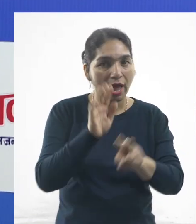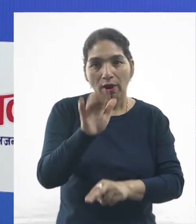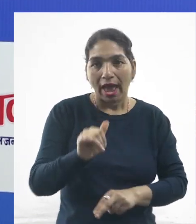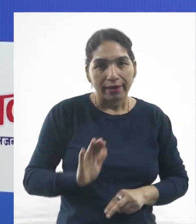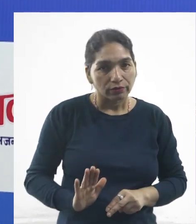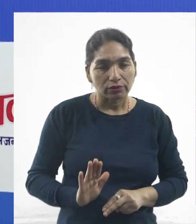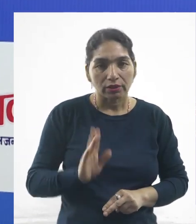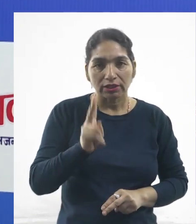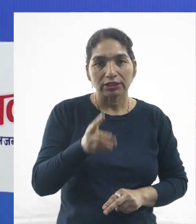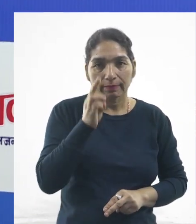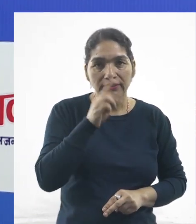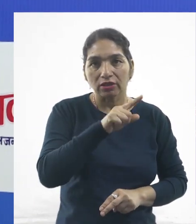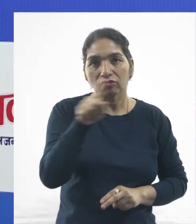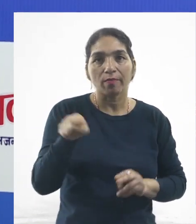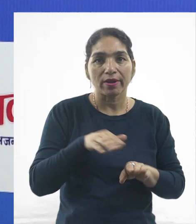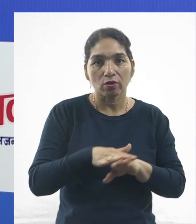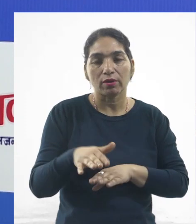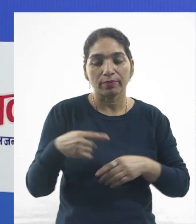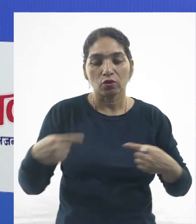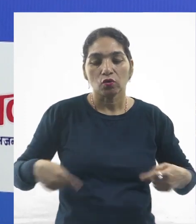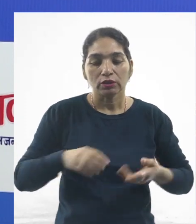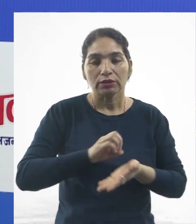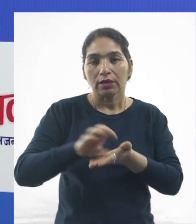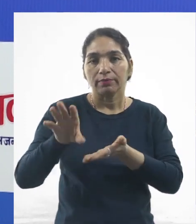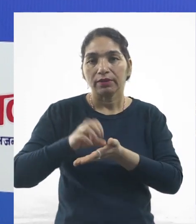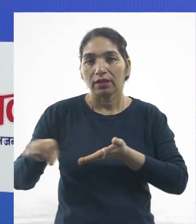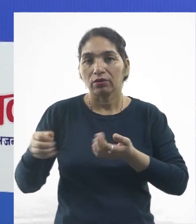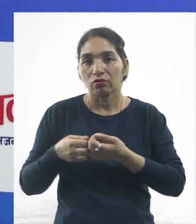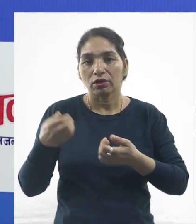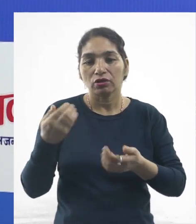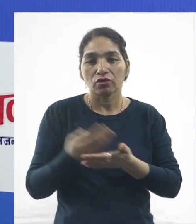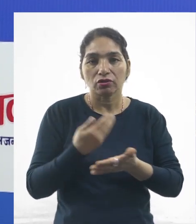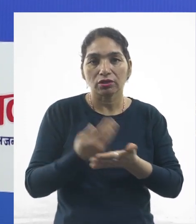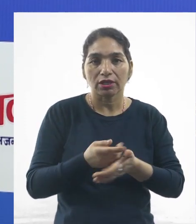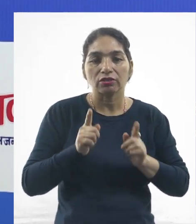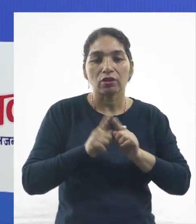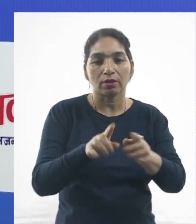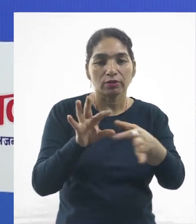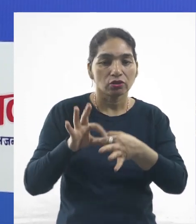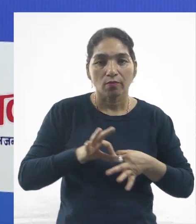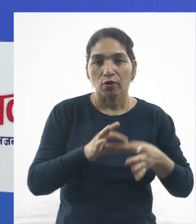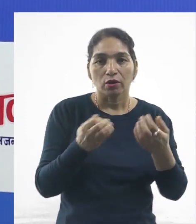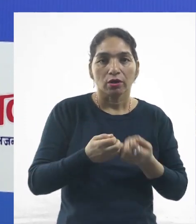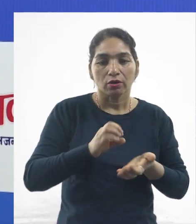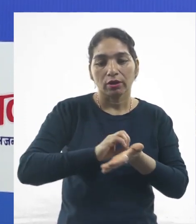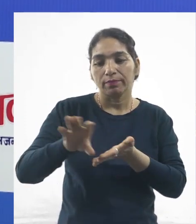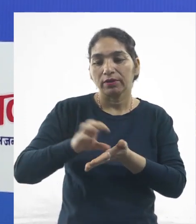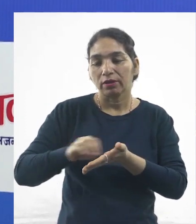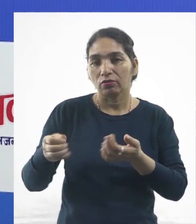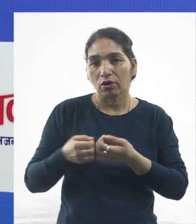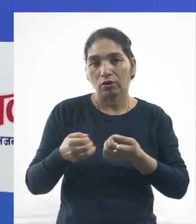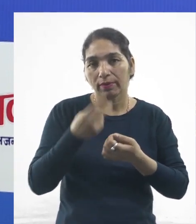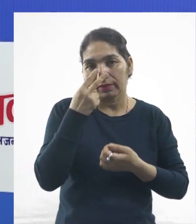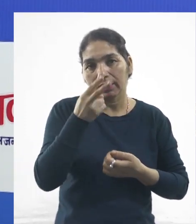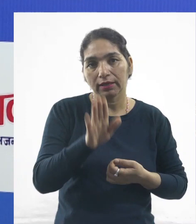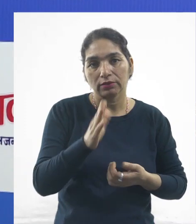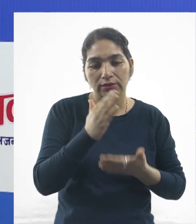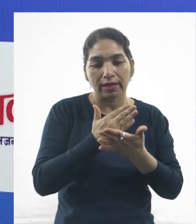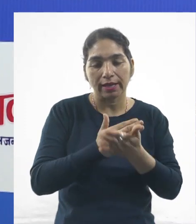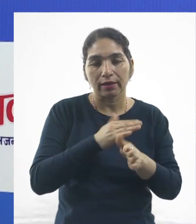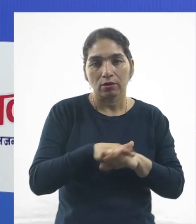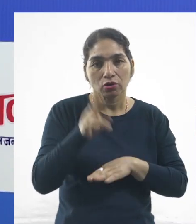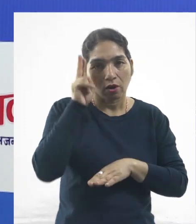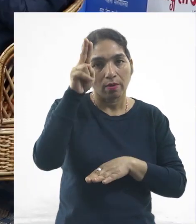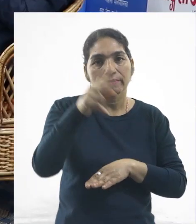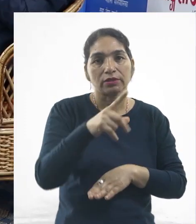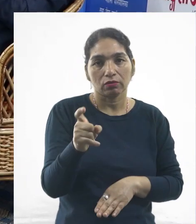चाहिँ अब यहाँहरूले कुनै ह्विलचेयर वितरण गर्ने सङ्घ संस्थासँग पनि समन्वय गरेर होइन वितरण गरिएको पनि हामीले देखेका छौँ यस्ता कार्यक्रम चाहिँ आगामी दिनको लागि